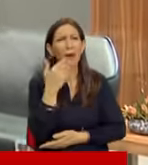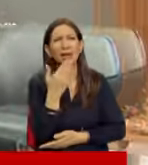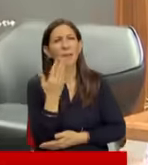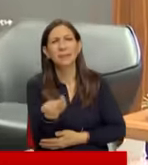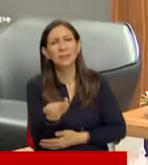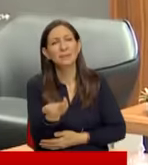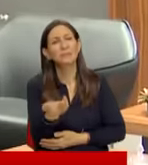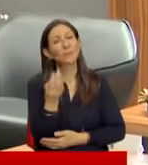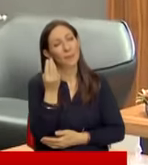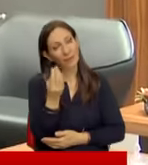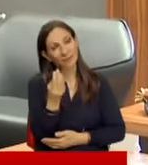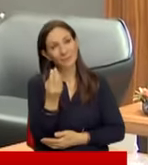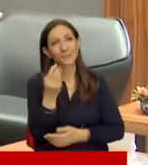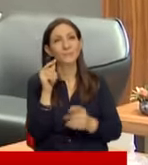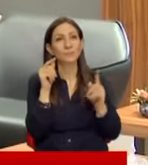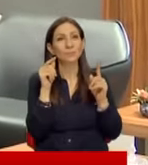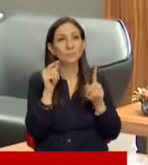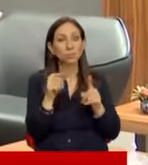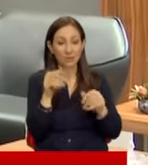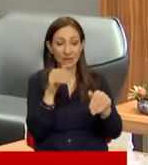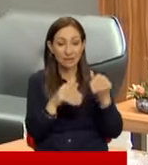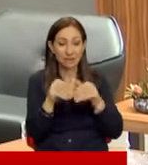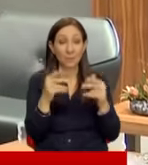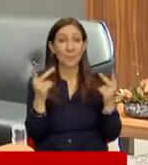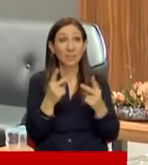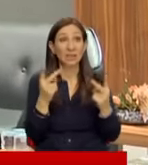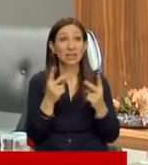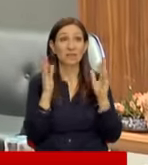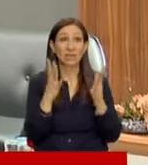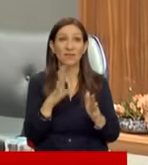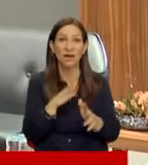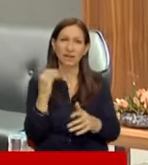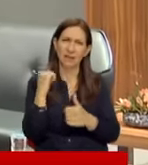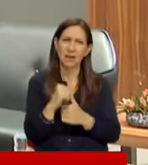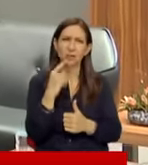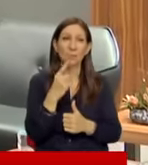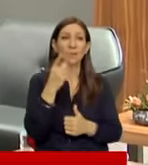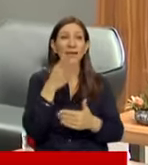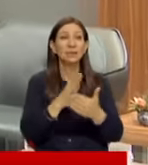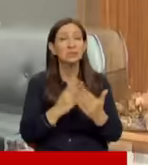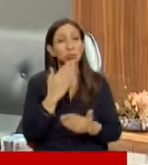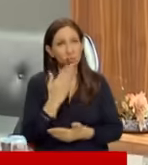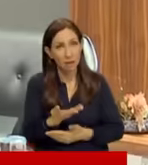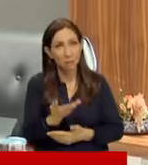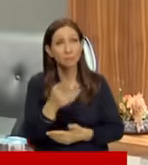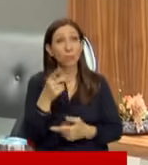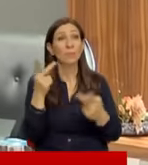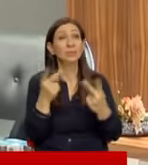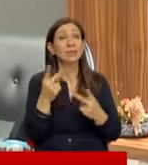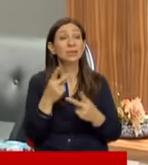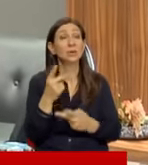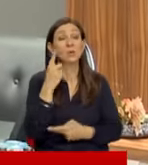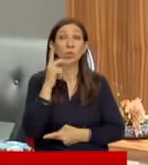anlatabiliriz? Bakınız bu seçim mesajlarla dolu. Tekrar ifade ediyorum. Bir kısmına değindim. Bu